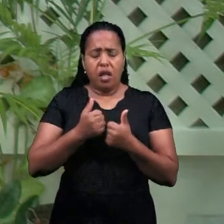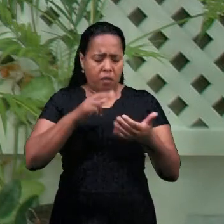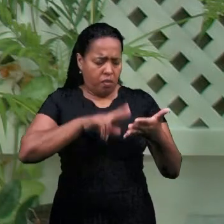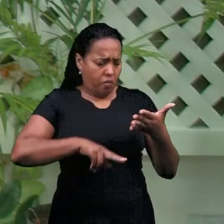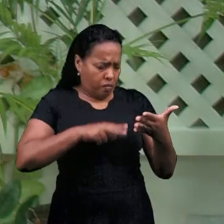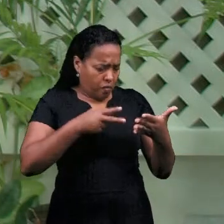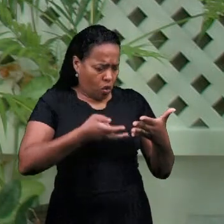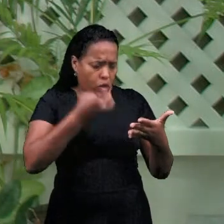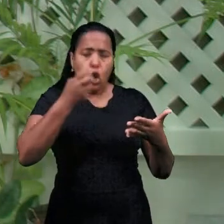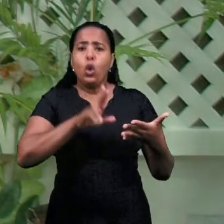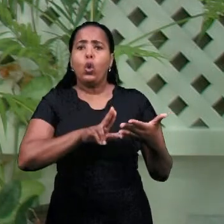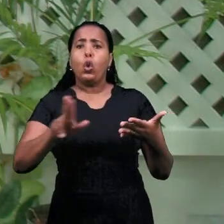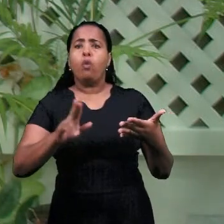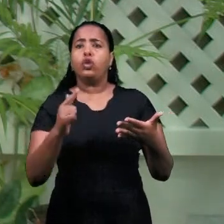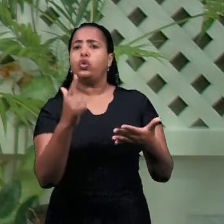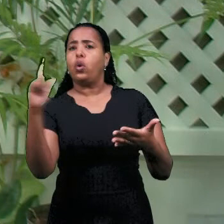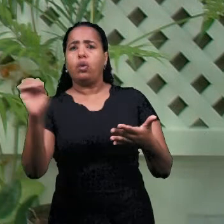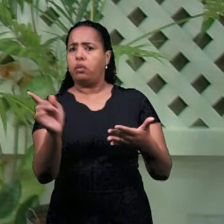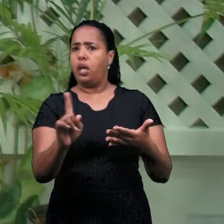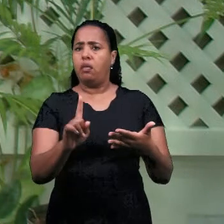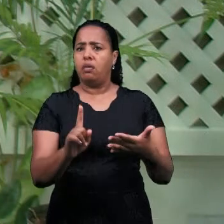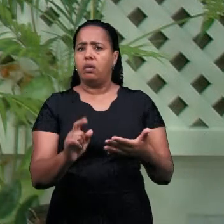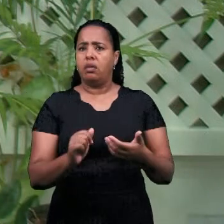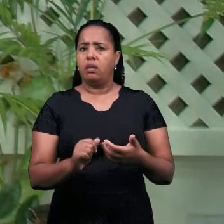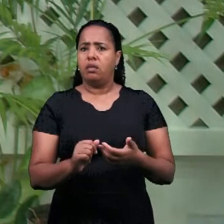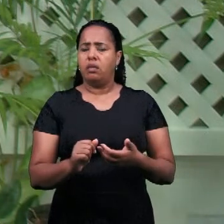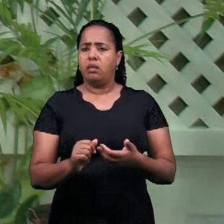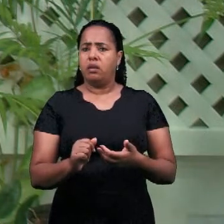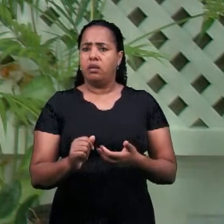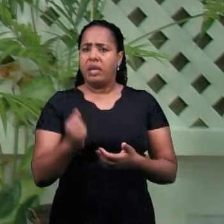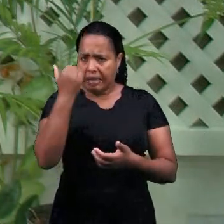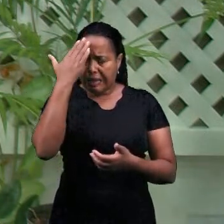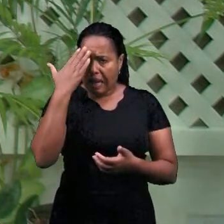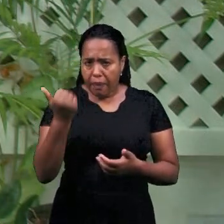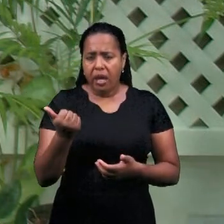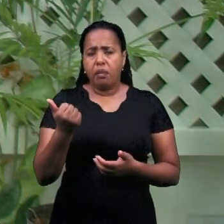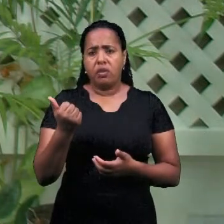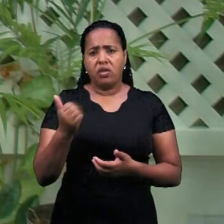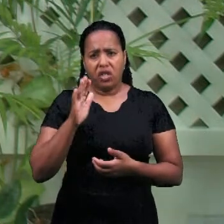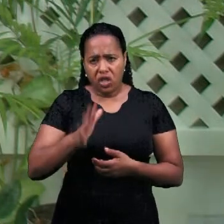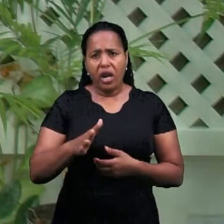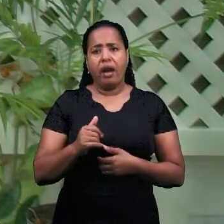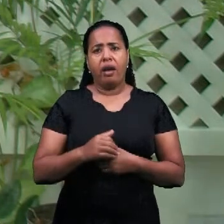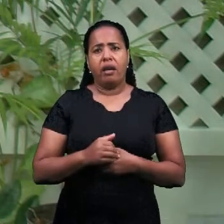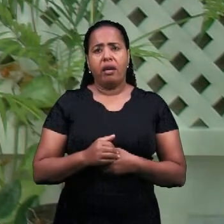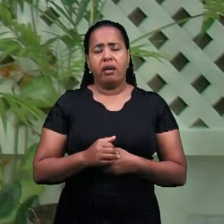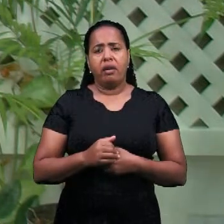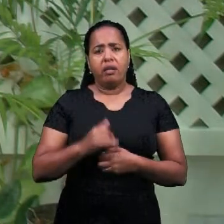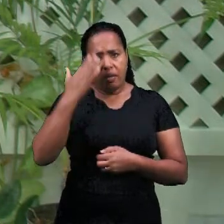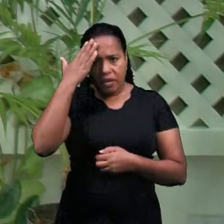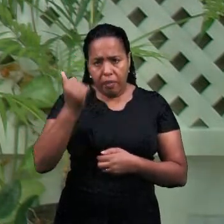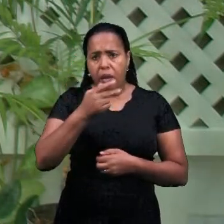en mettant le nom d'autres personnes, parce que nous savons qui est en train de faire le commentaire. Euh,